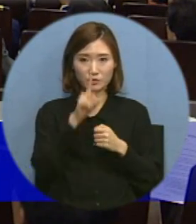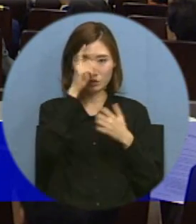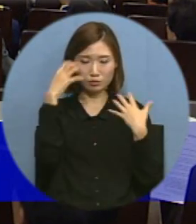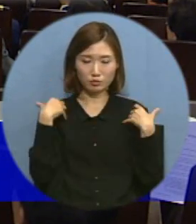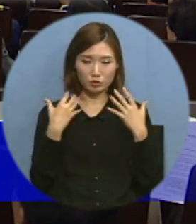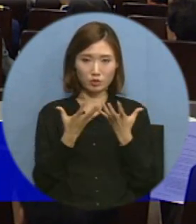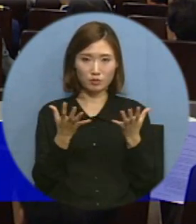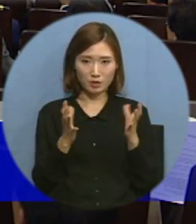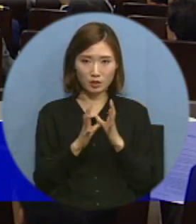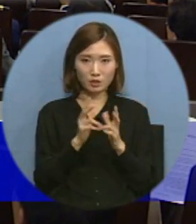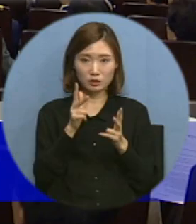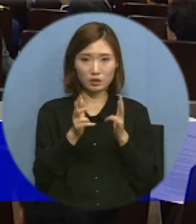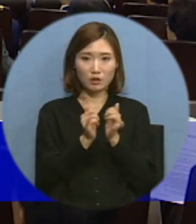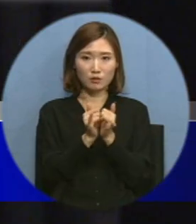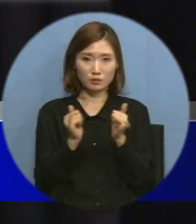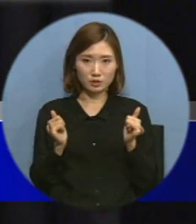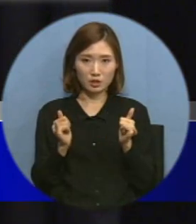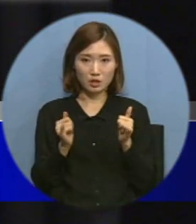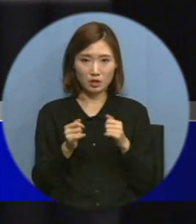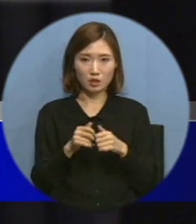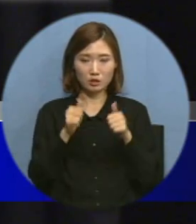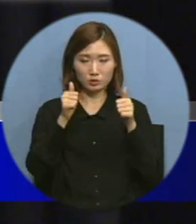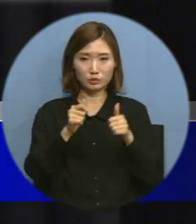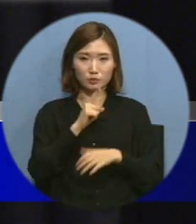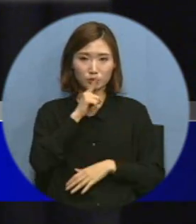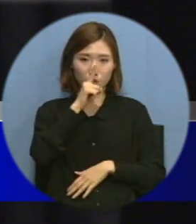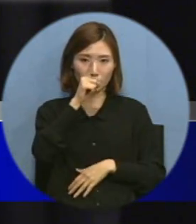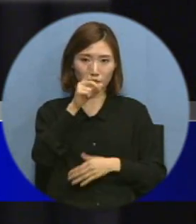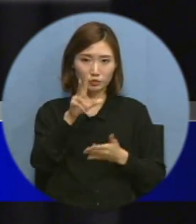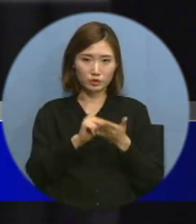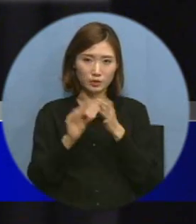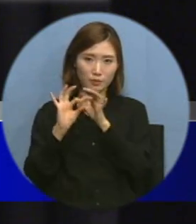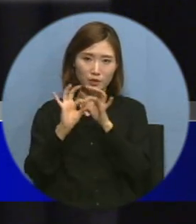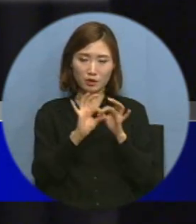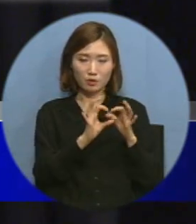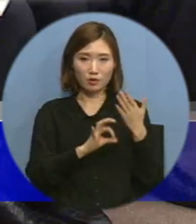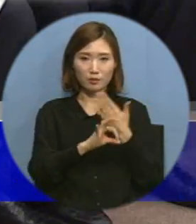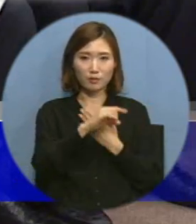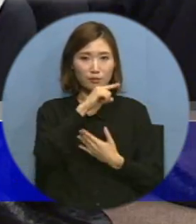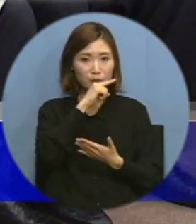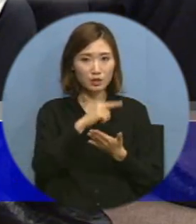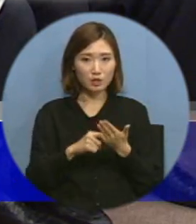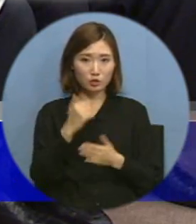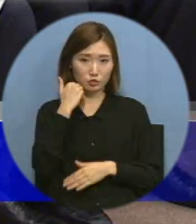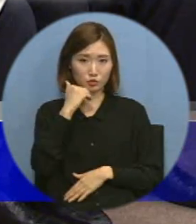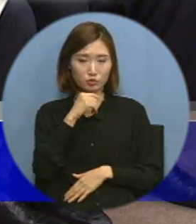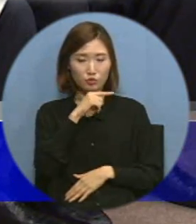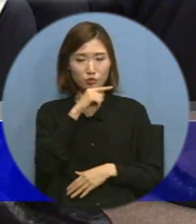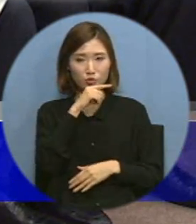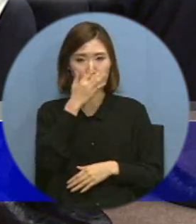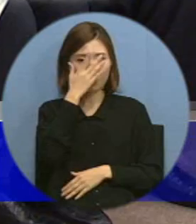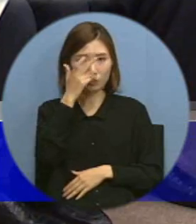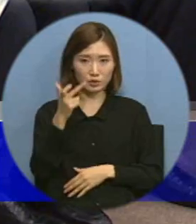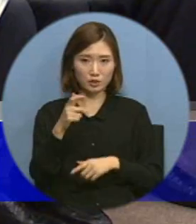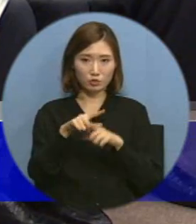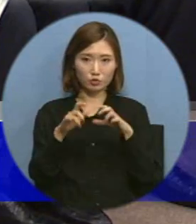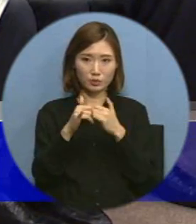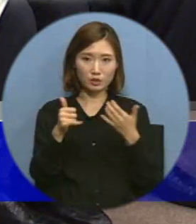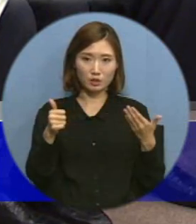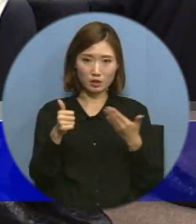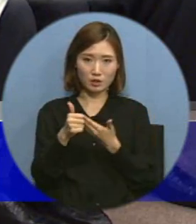기관 그리고 사업자들 간의 소송 문제로 시간을 끌면 끌수록 그 피해는 용산 주민들에게 고스란이 돌아간다는